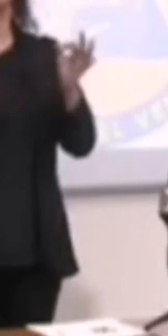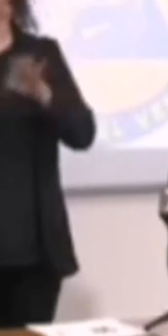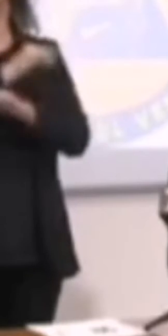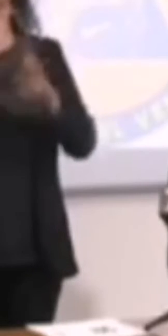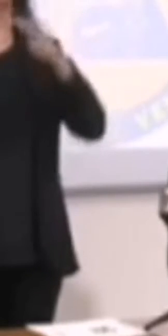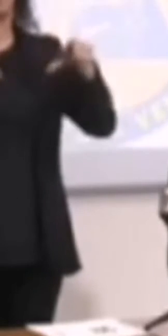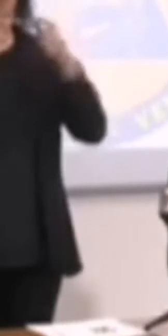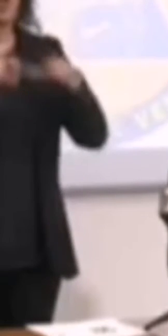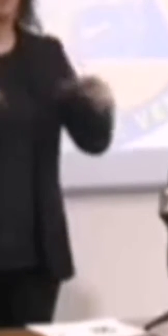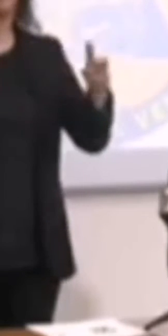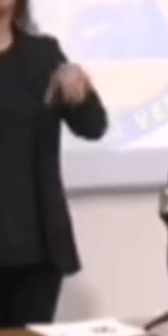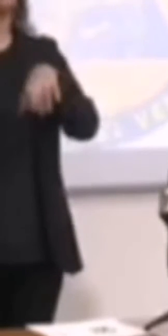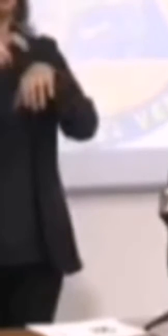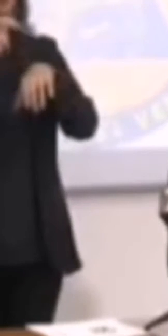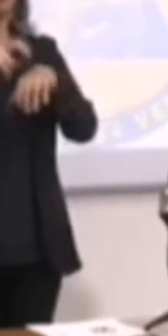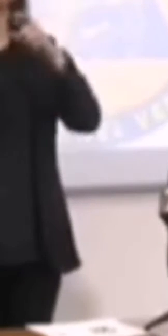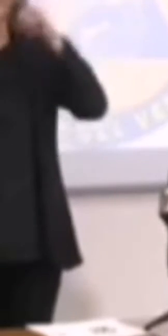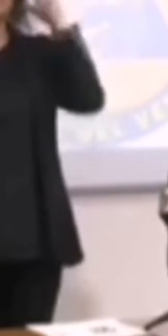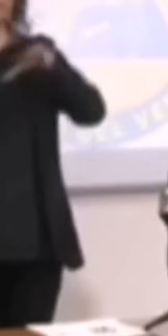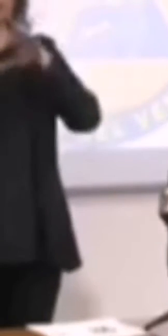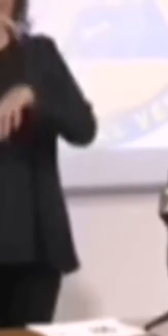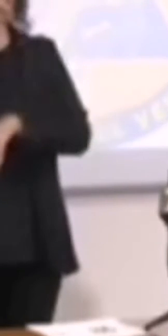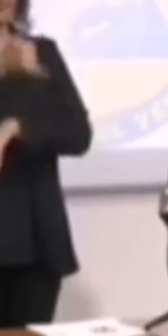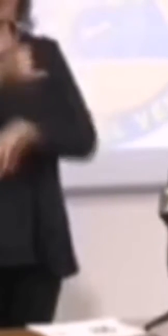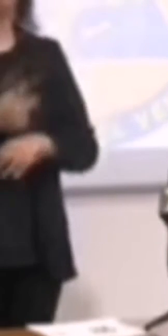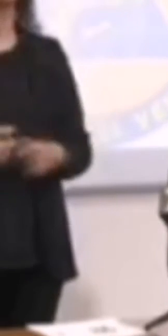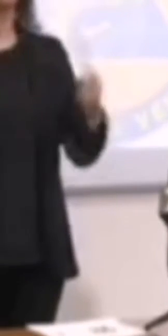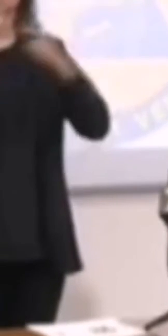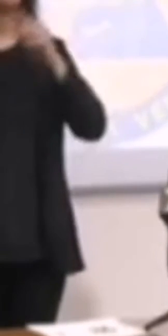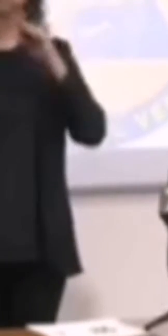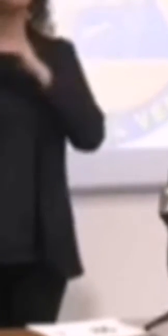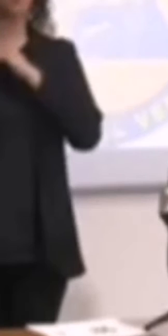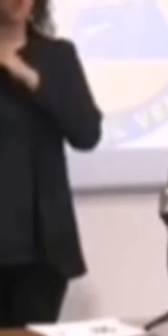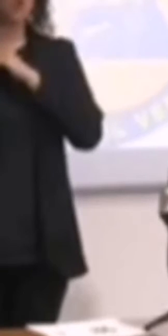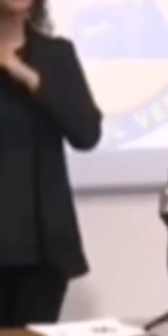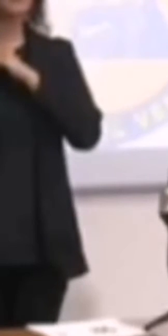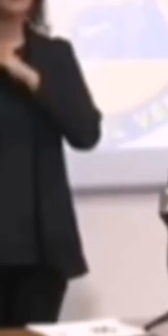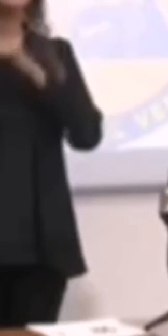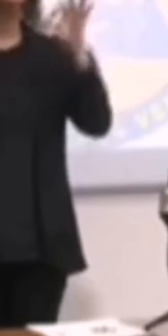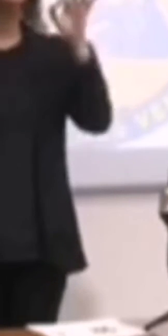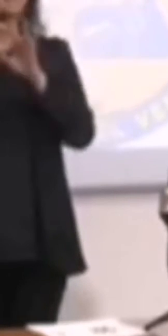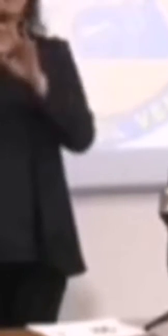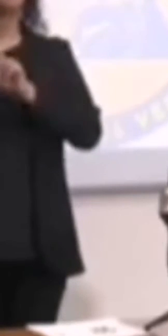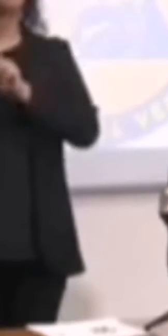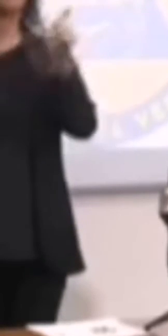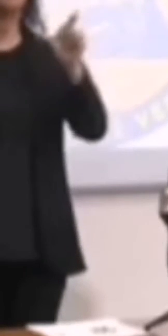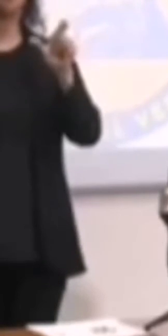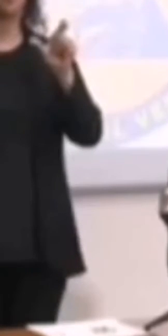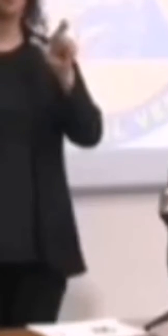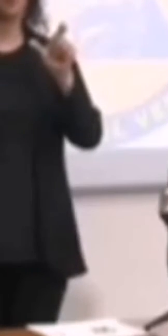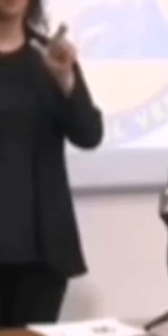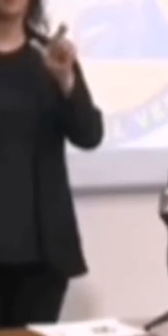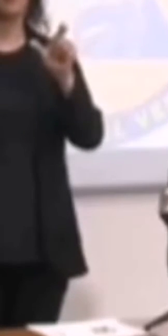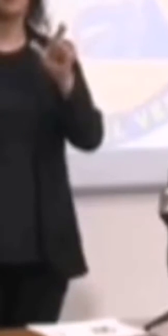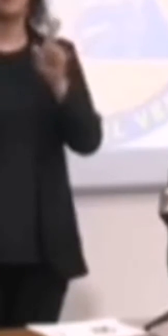banca, il medico e nei luoghi aperti dove non ci sia la possibilità di avere,